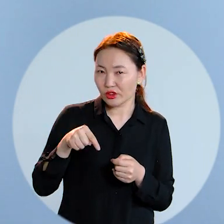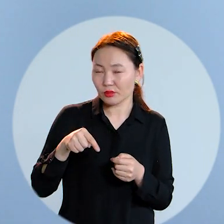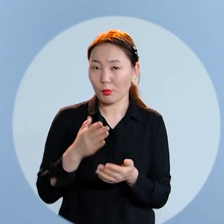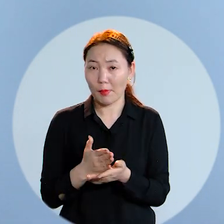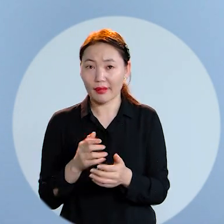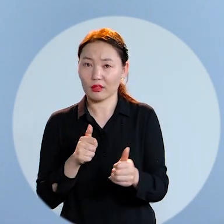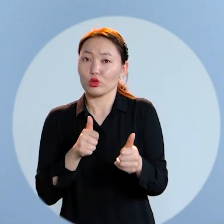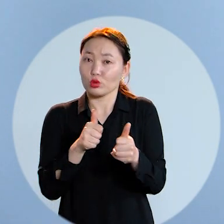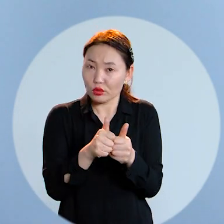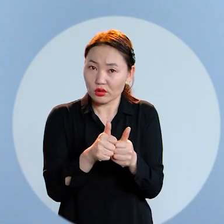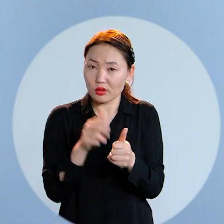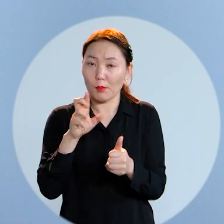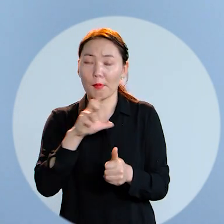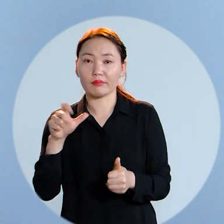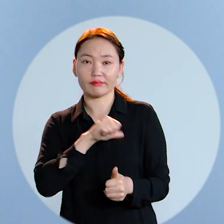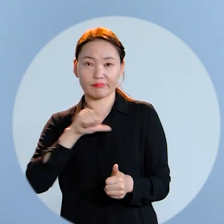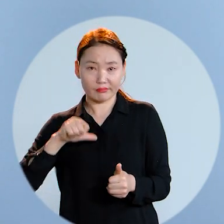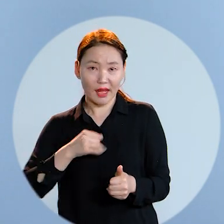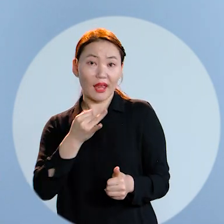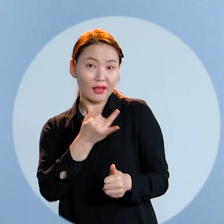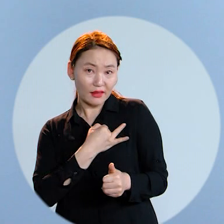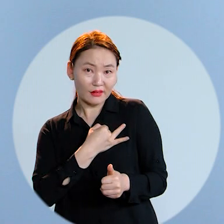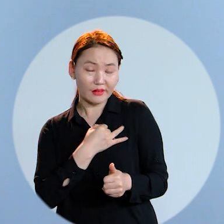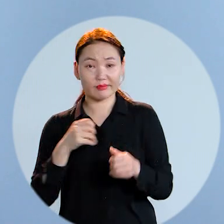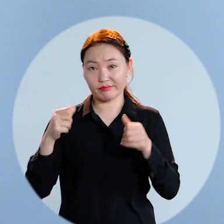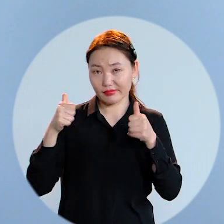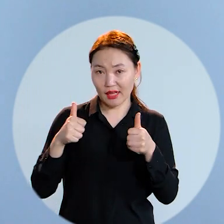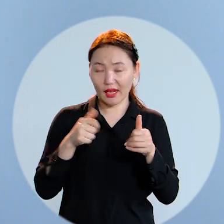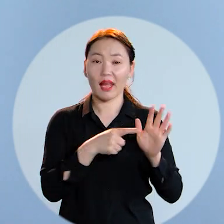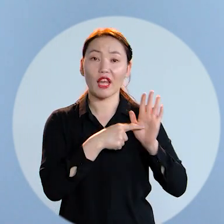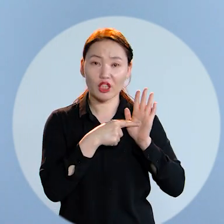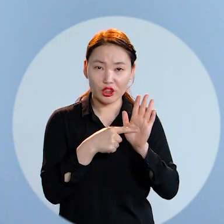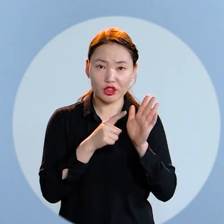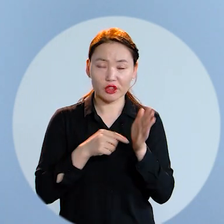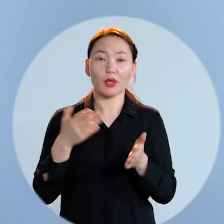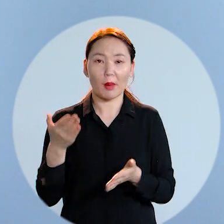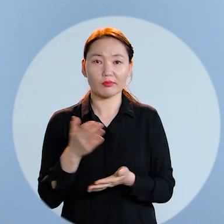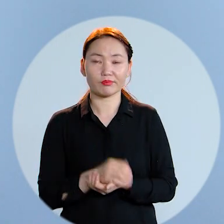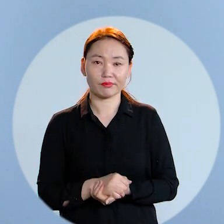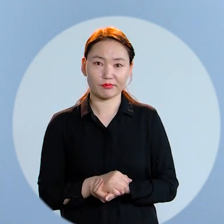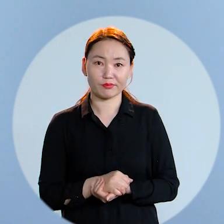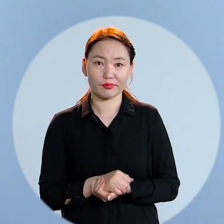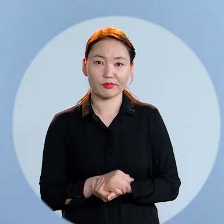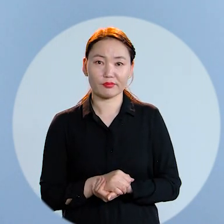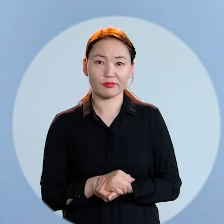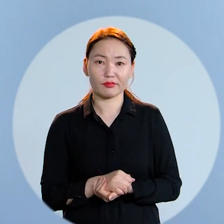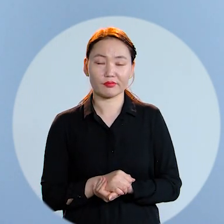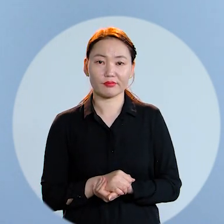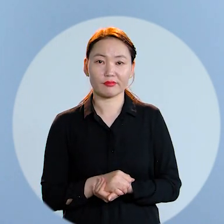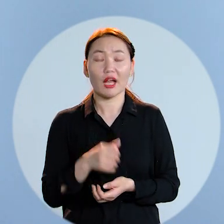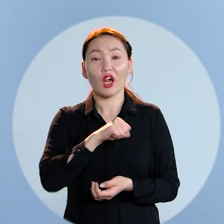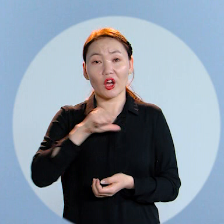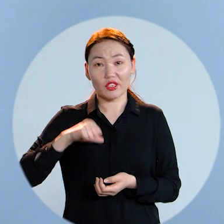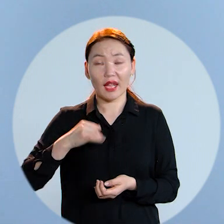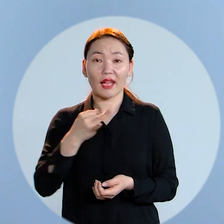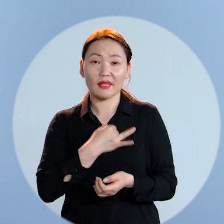гэдгээ өөртөө итгэлтэйгээр дөрүүчийн модуллаар гарсан тийм ээ. Өөртөө итгэлтэйгээр за өөртөө ихтэй харилцаагаар